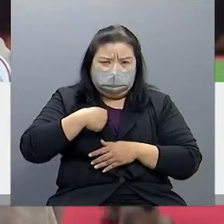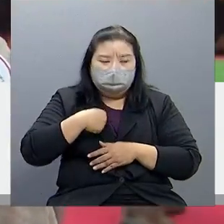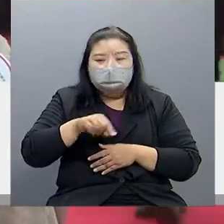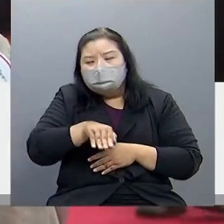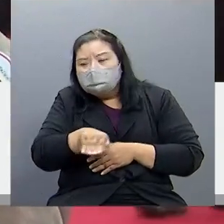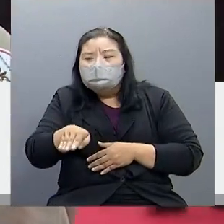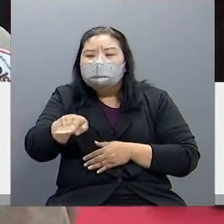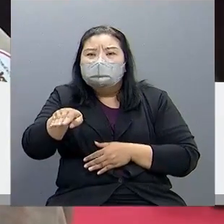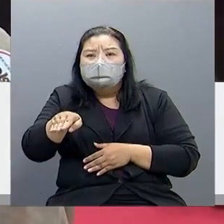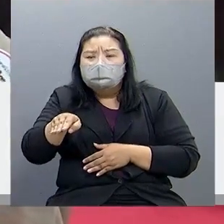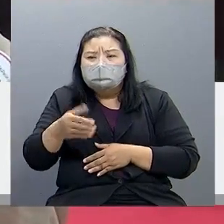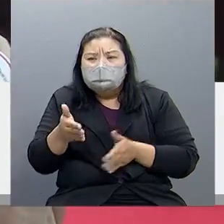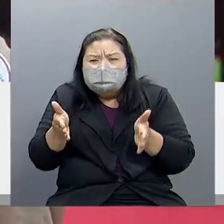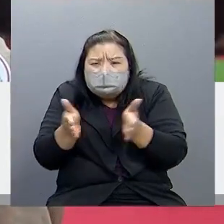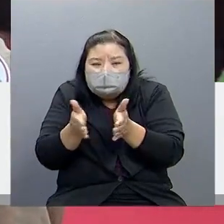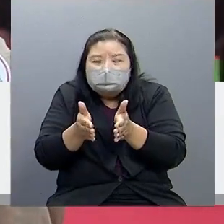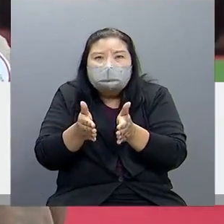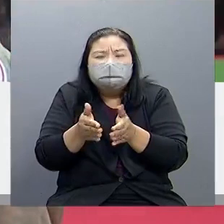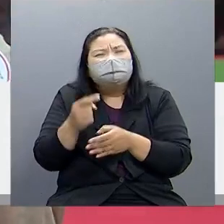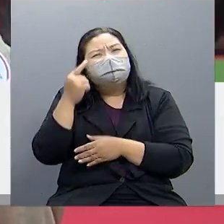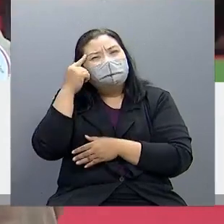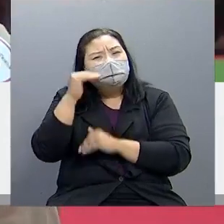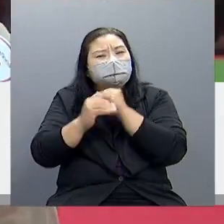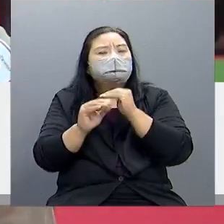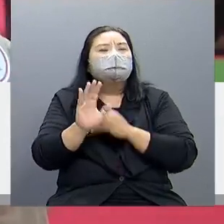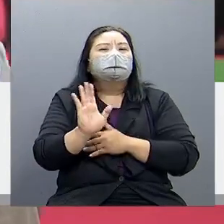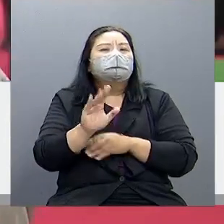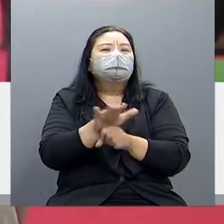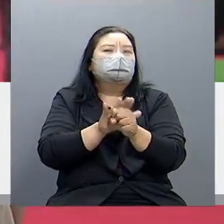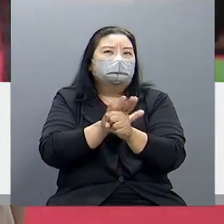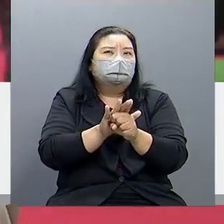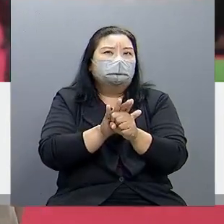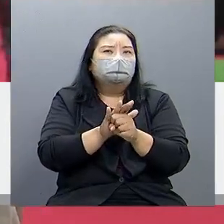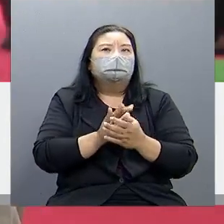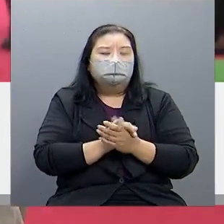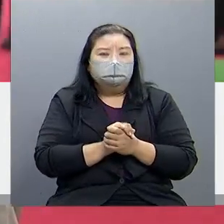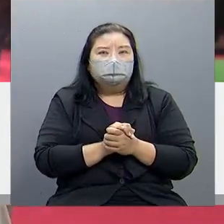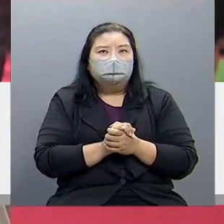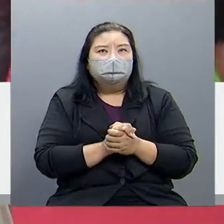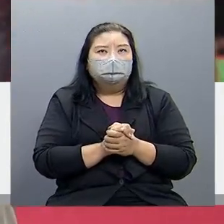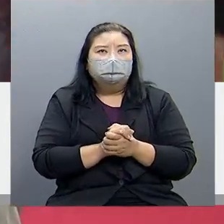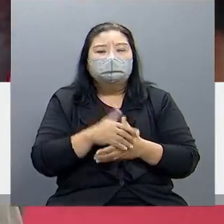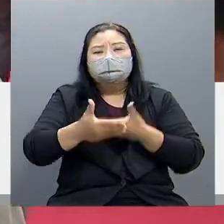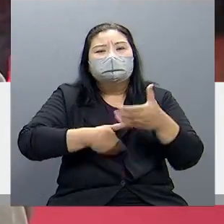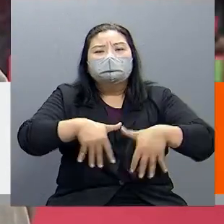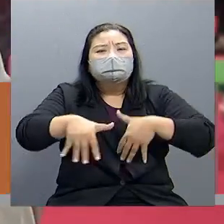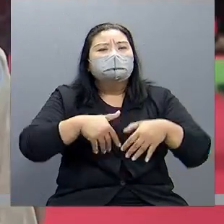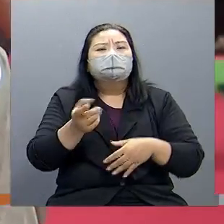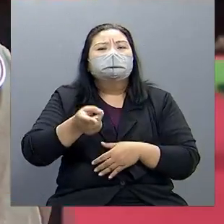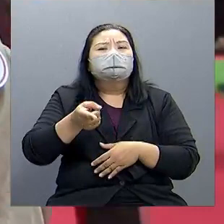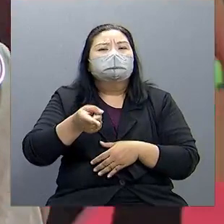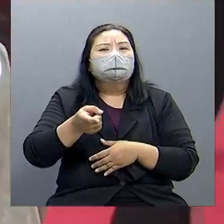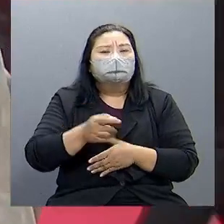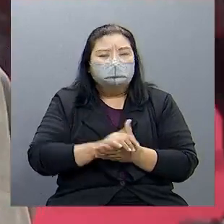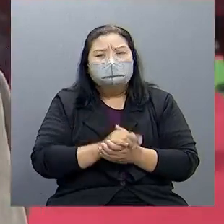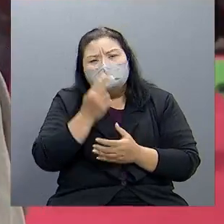ม่น่าจะจำเป็นเท่าไหร่ก็โอเคค่ ะ ขายอยู่ในหมู่บ้านขายลูกค้าก็กันเองในหมู่บ้าน อ ่ะ